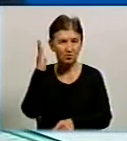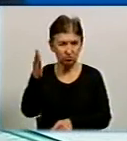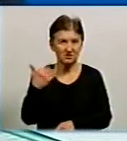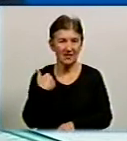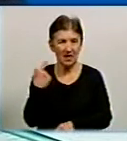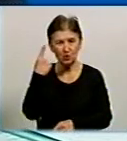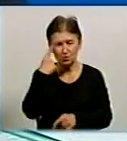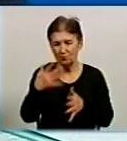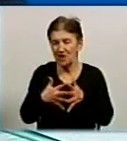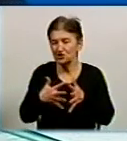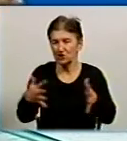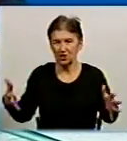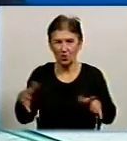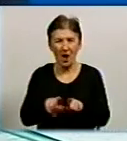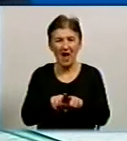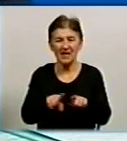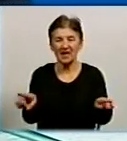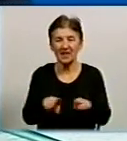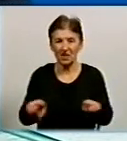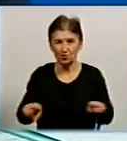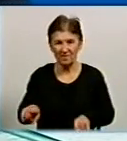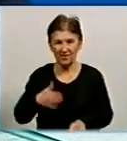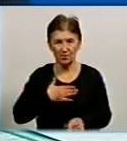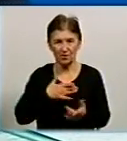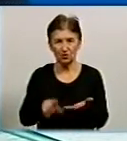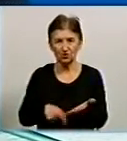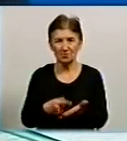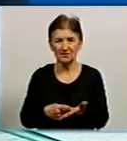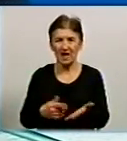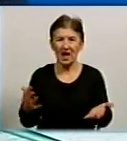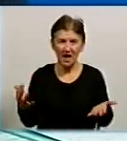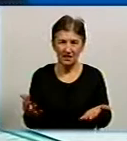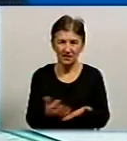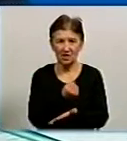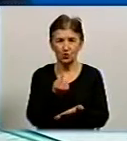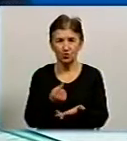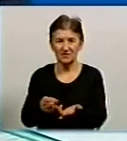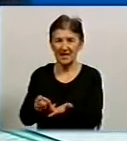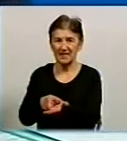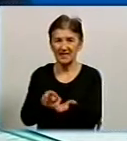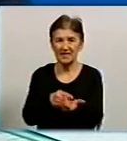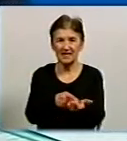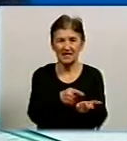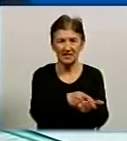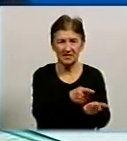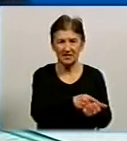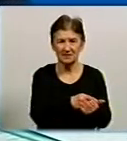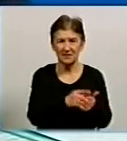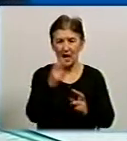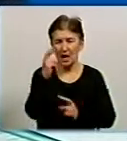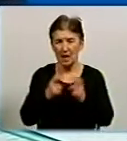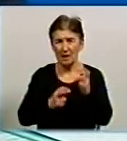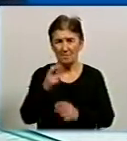будемо широко рекламувати по нашому місту. Я думаю, знайдуться певна кількість